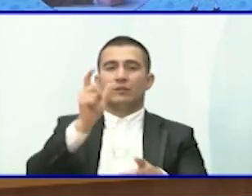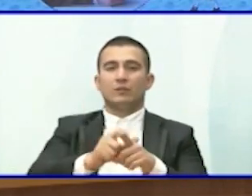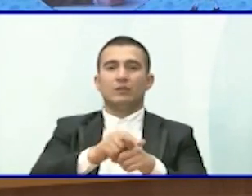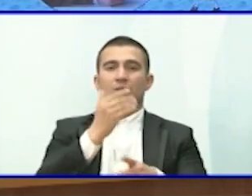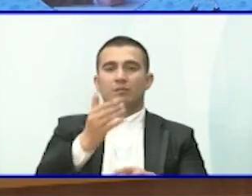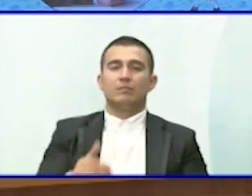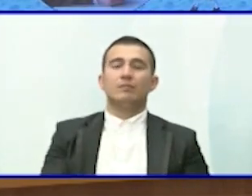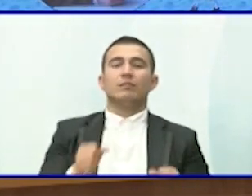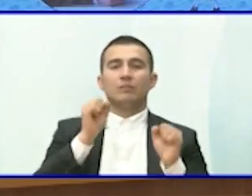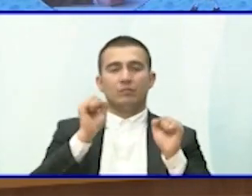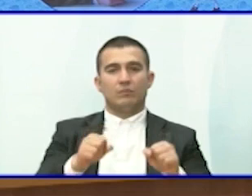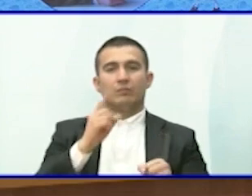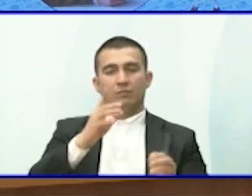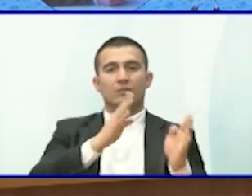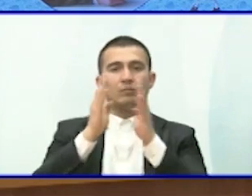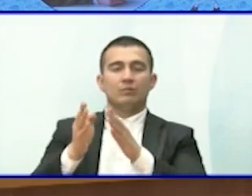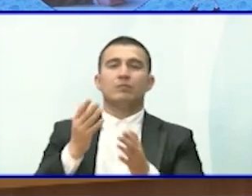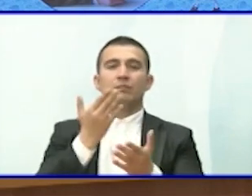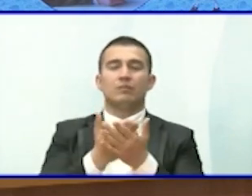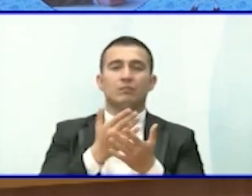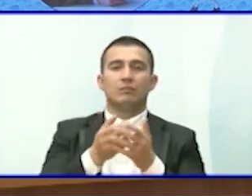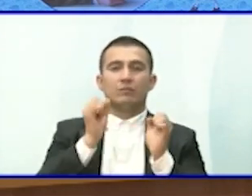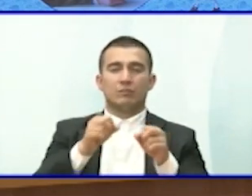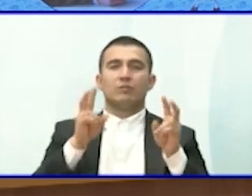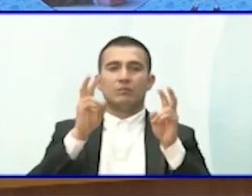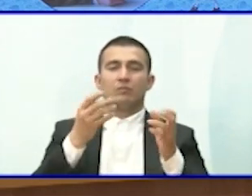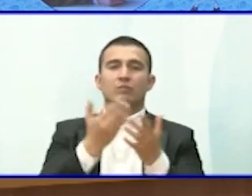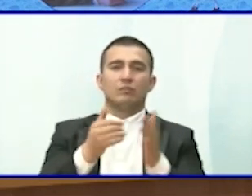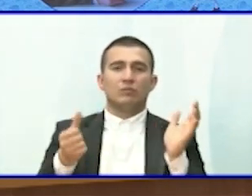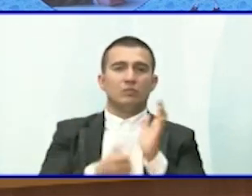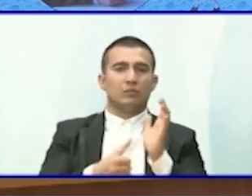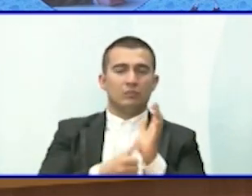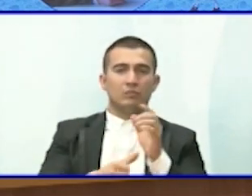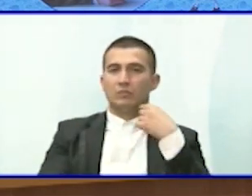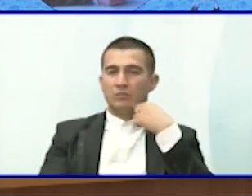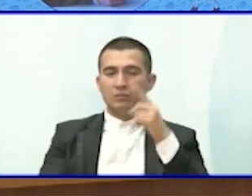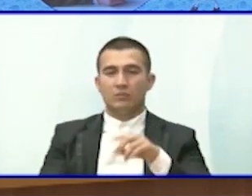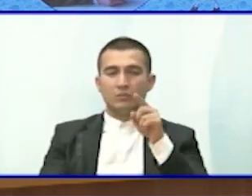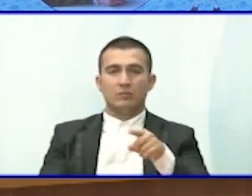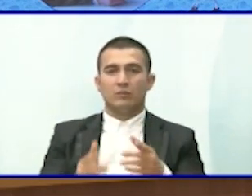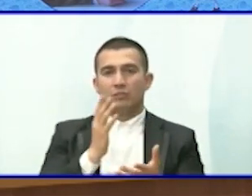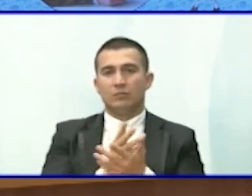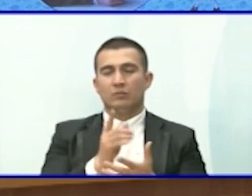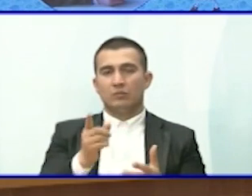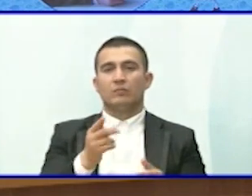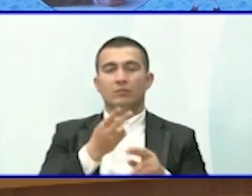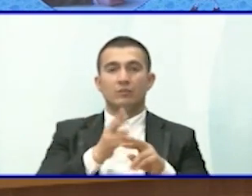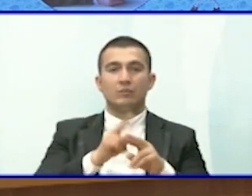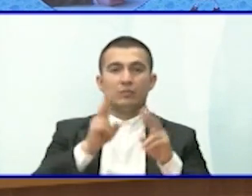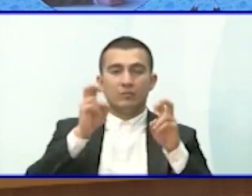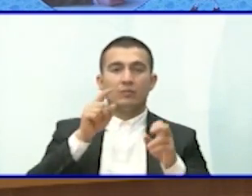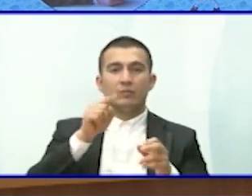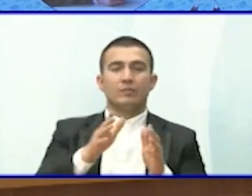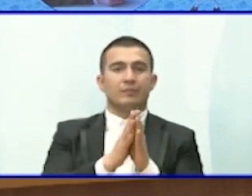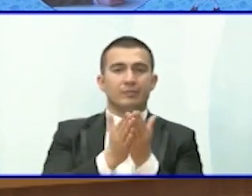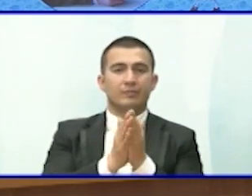далее мы выполняем упражнение 6 здесь надо в этом упражнении в